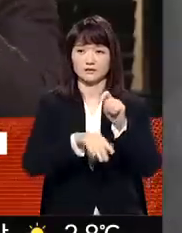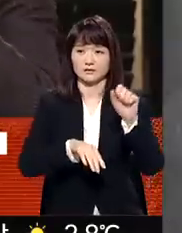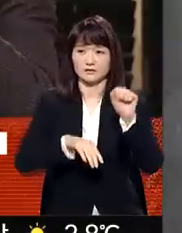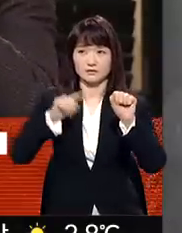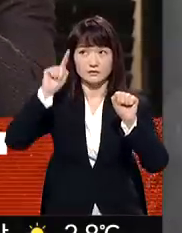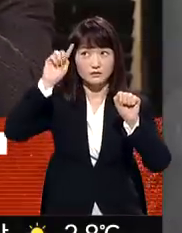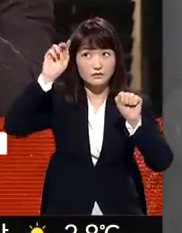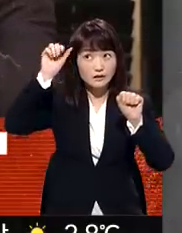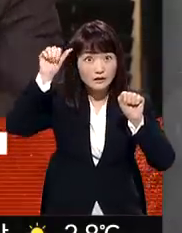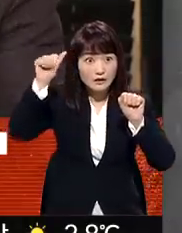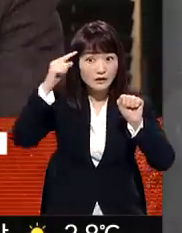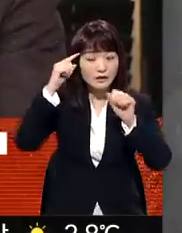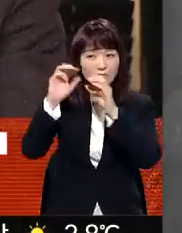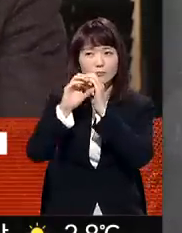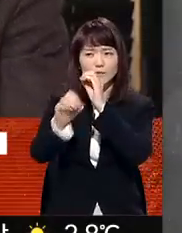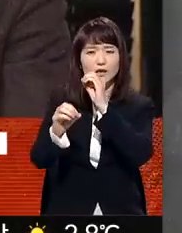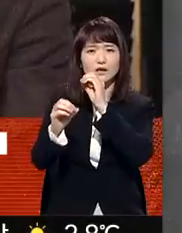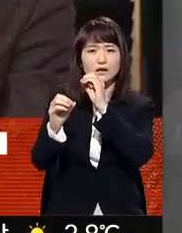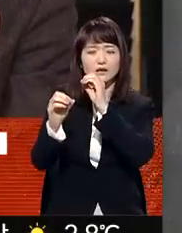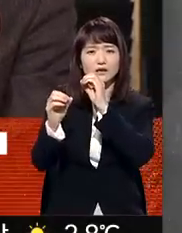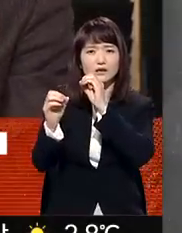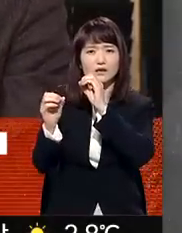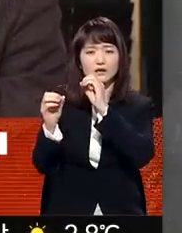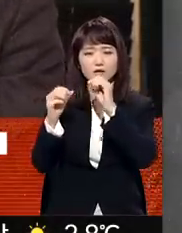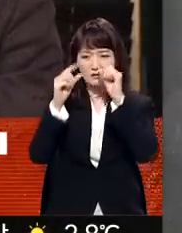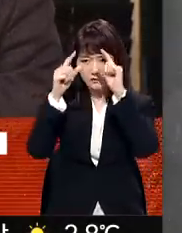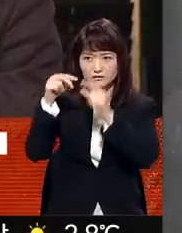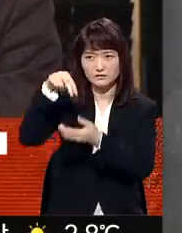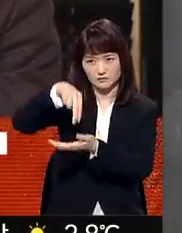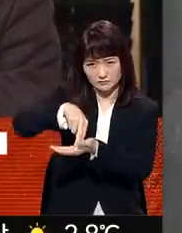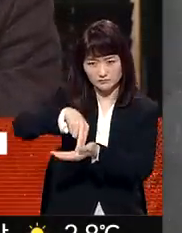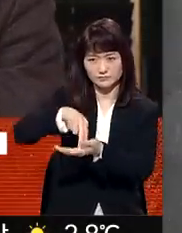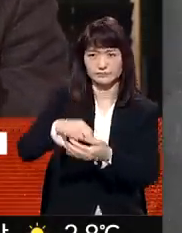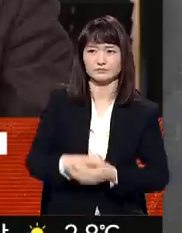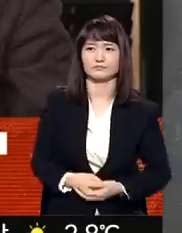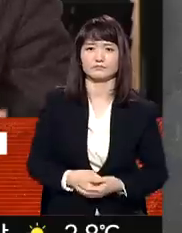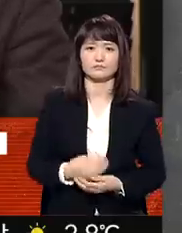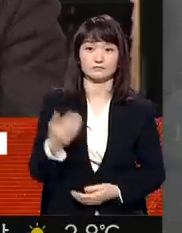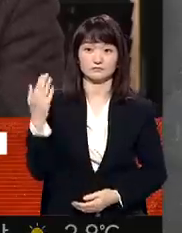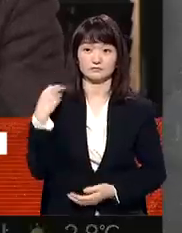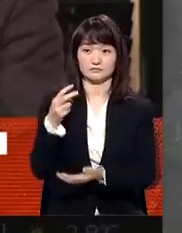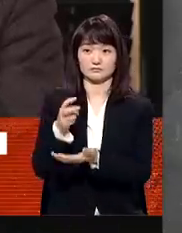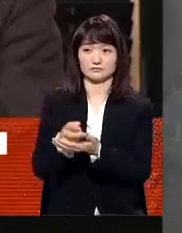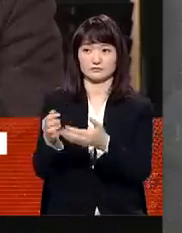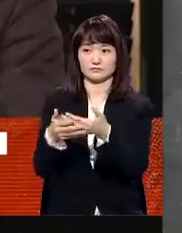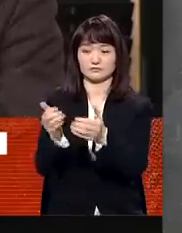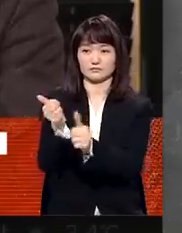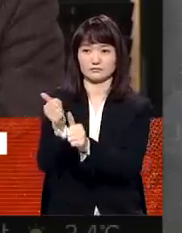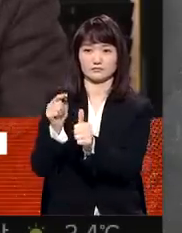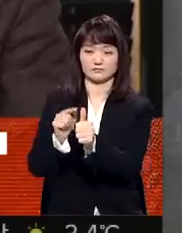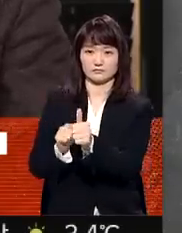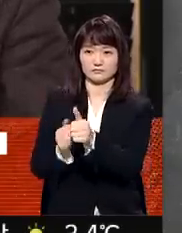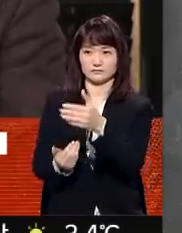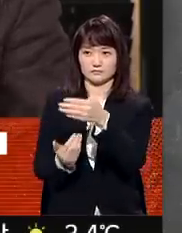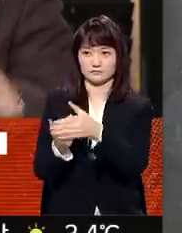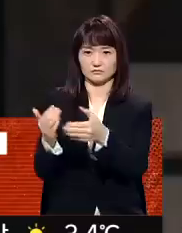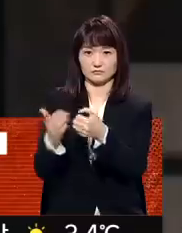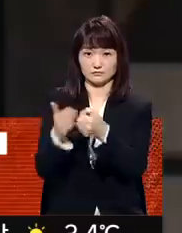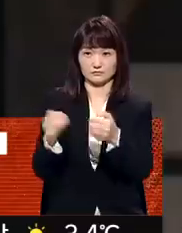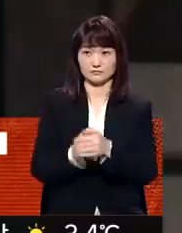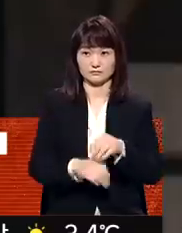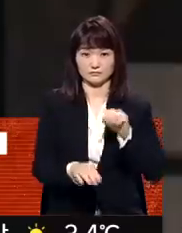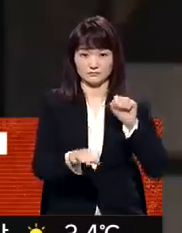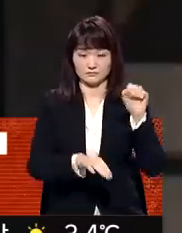없다가 지금 깨어나셨다는데 제가 옛날에 법무부 차관 사건 때문에이 특가법 운전 그 운전자 폭행